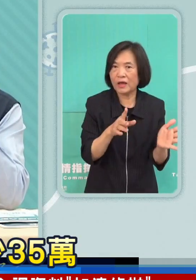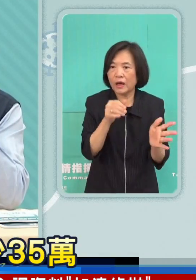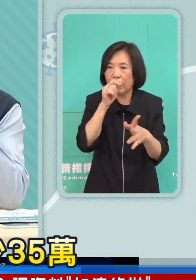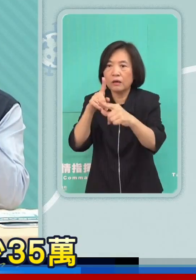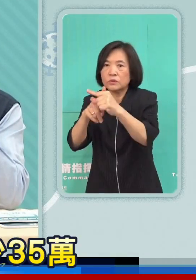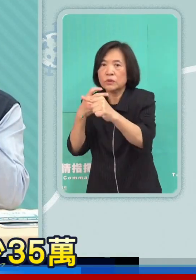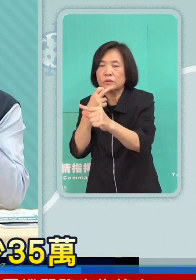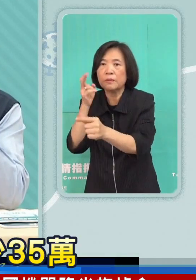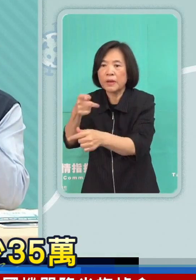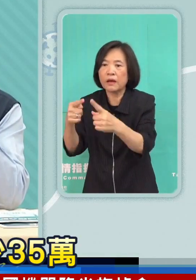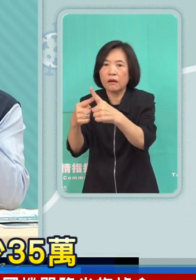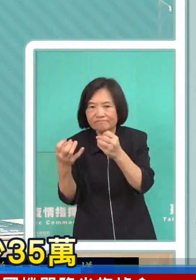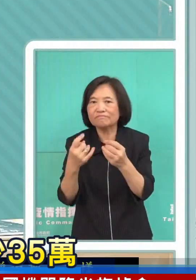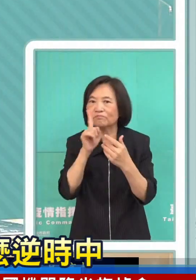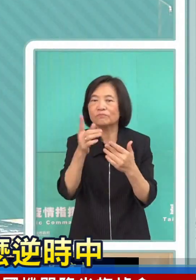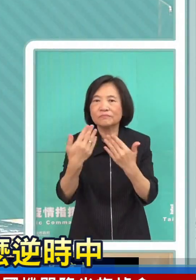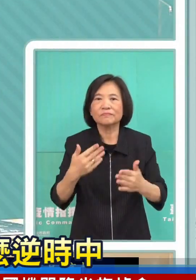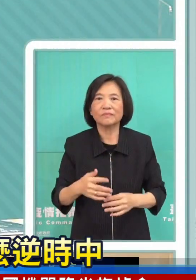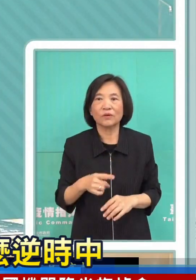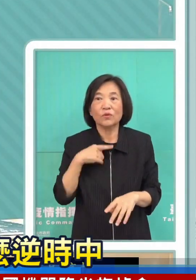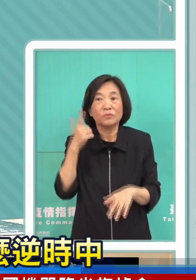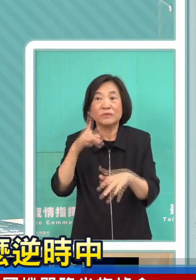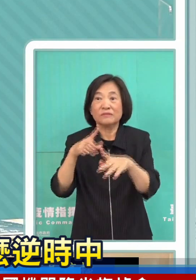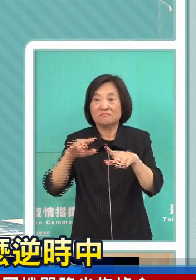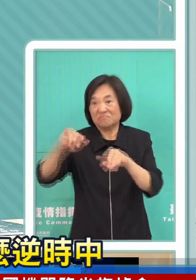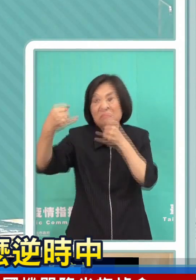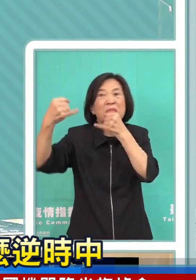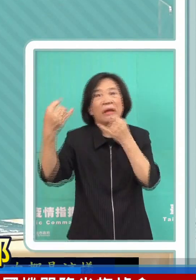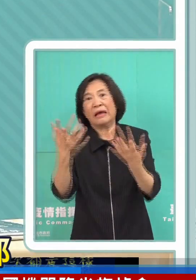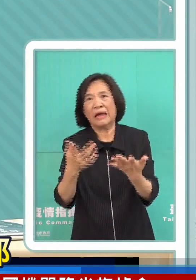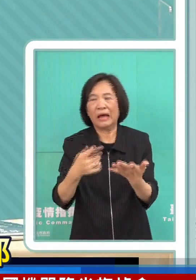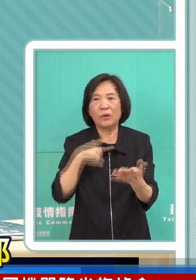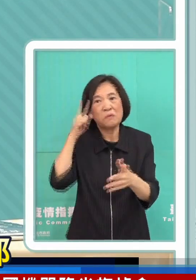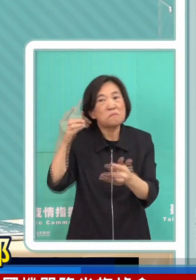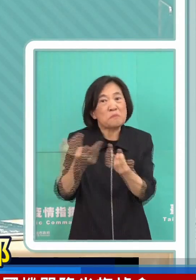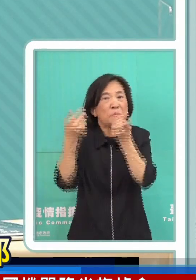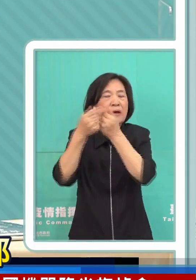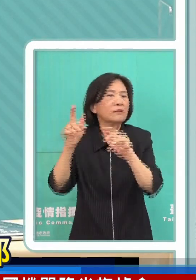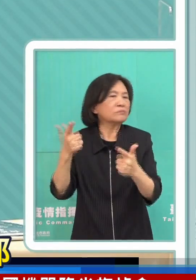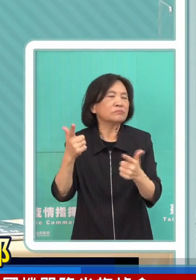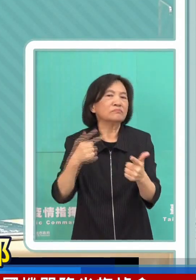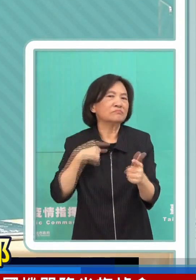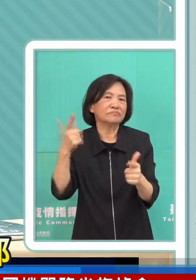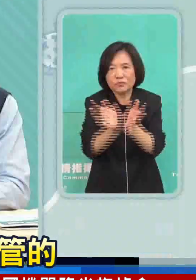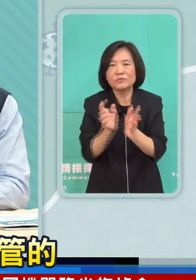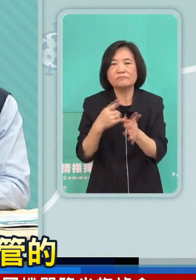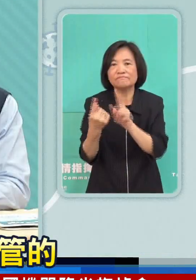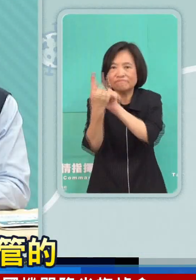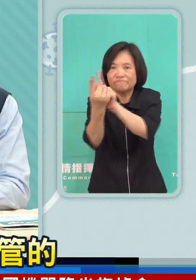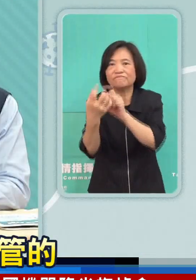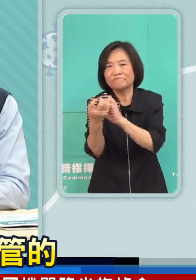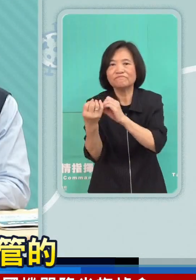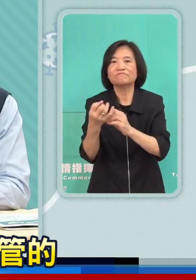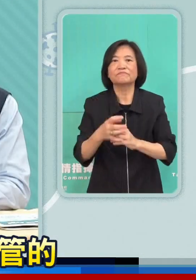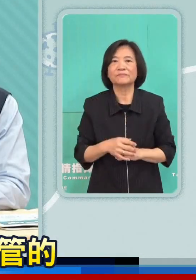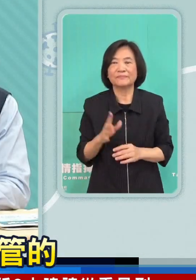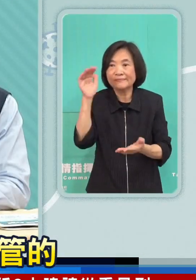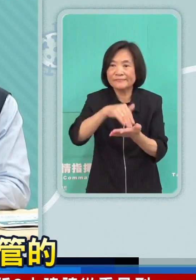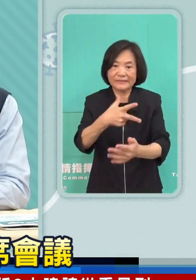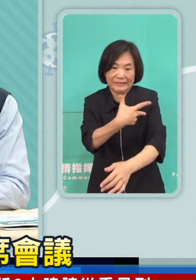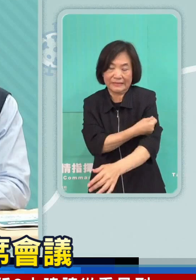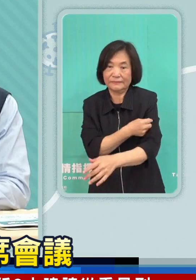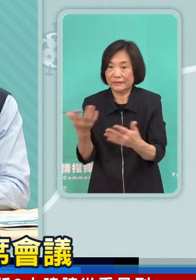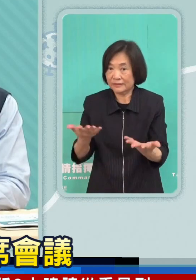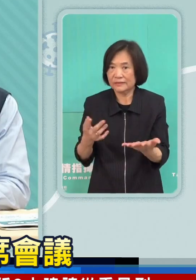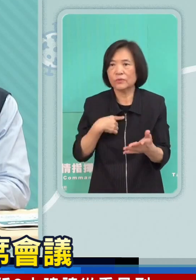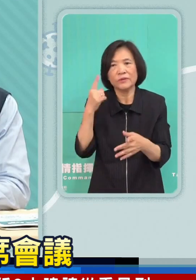的比我准备的少35万。我不是要跟中央什么什么逆时钟，我说我们会去卫福部，你知道吗？到底疫苗接种是谁在管的？我